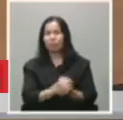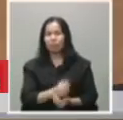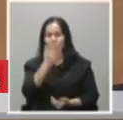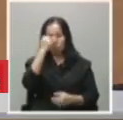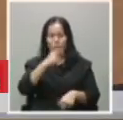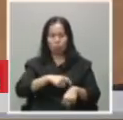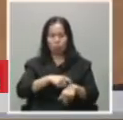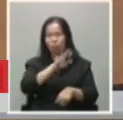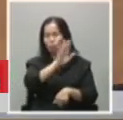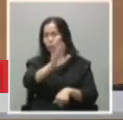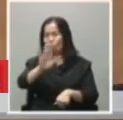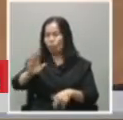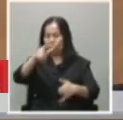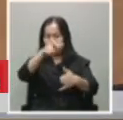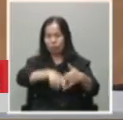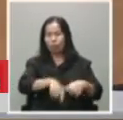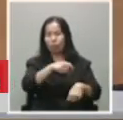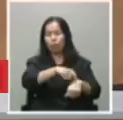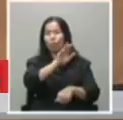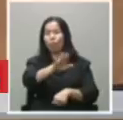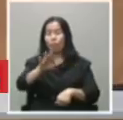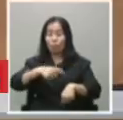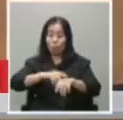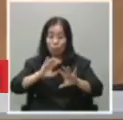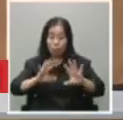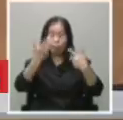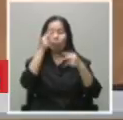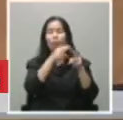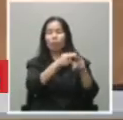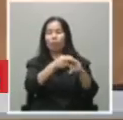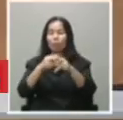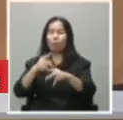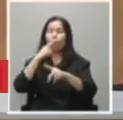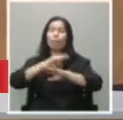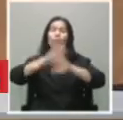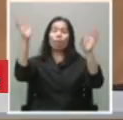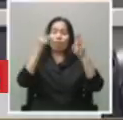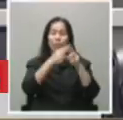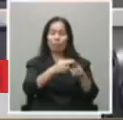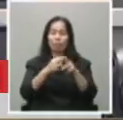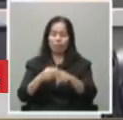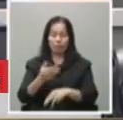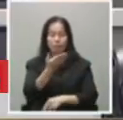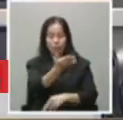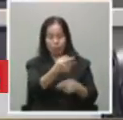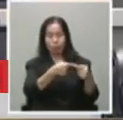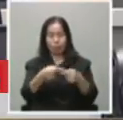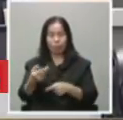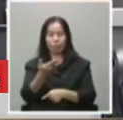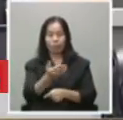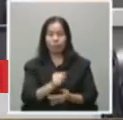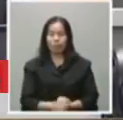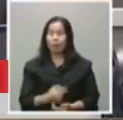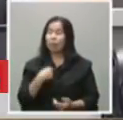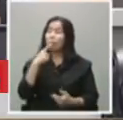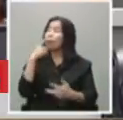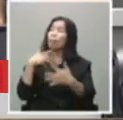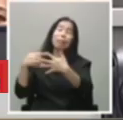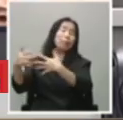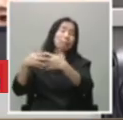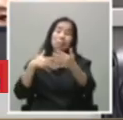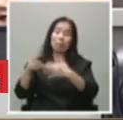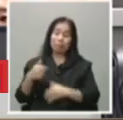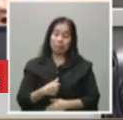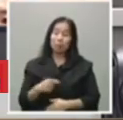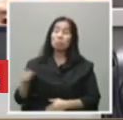ทุกคนมีจำกัดหมดเวลาท่านก็จะเลิกพูดเองอ่ะเชิญท่านจิรายุครับ ท่านประธานครับไม่เป็นไรครับพี่ส